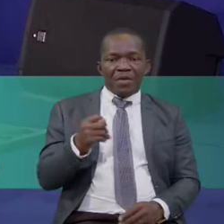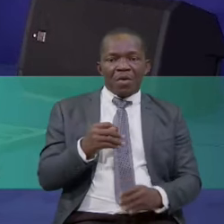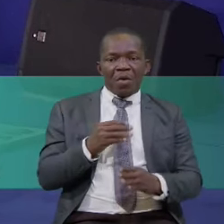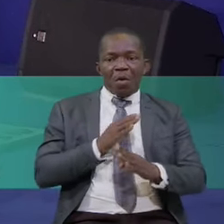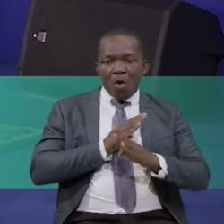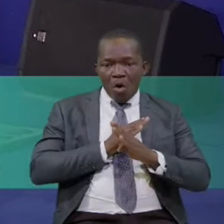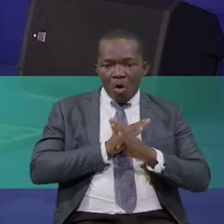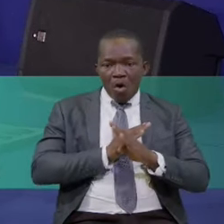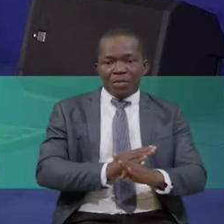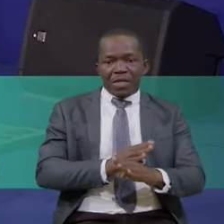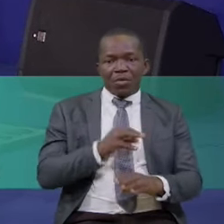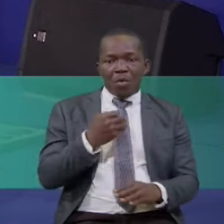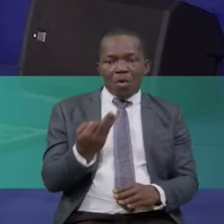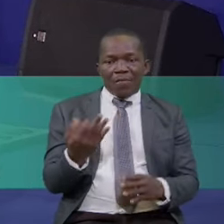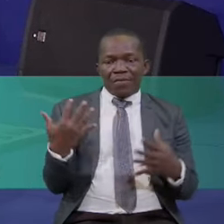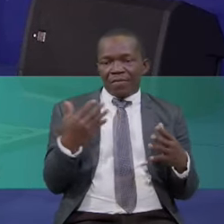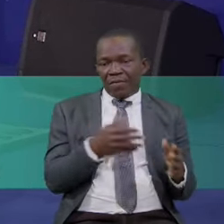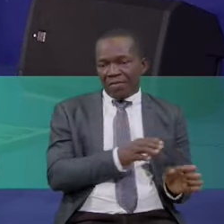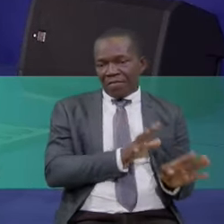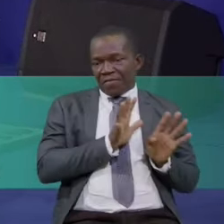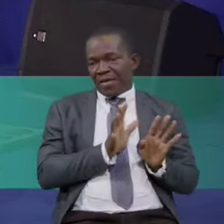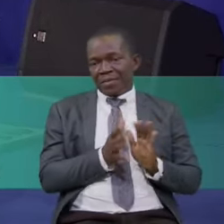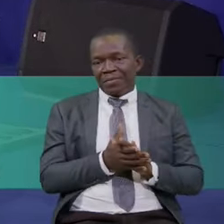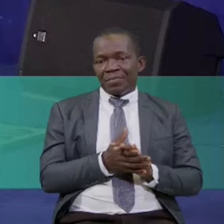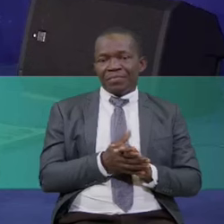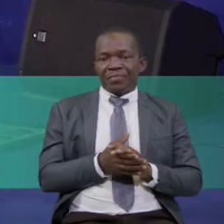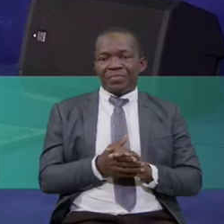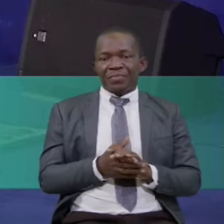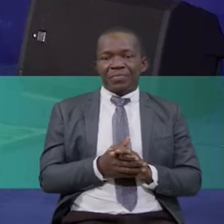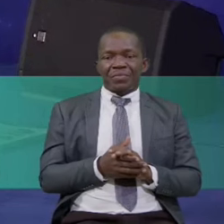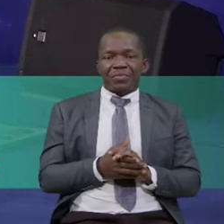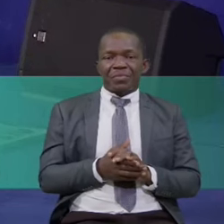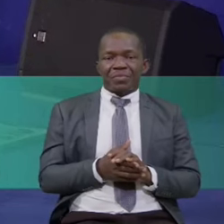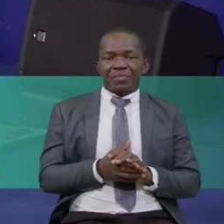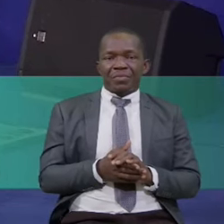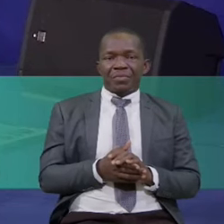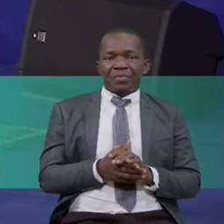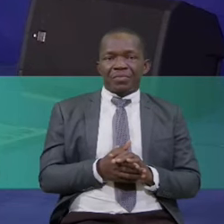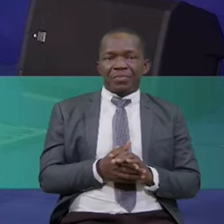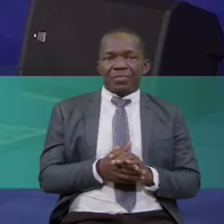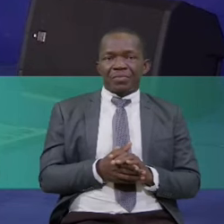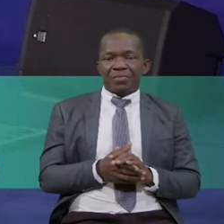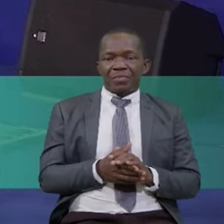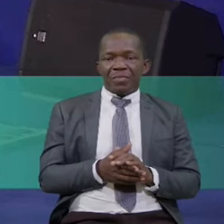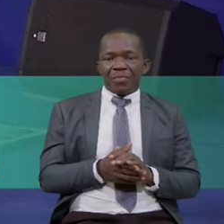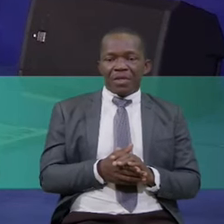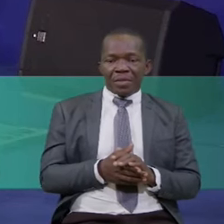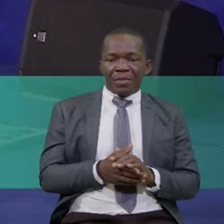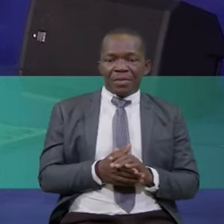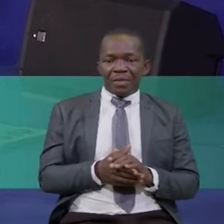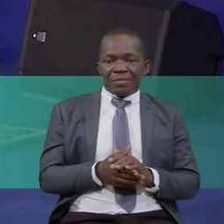géants ont un seul but que le peuple de Dieu n'arrive